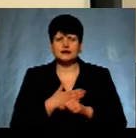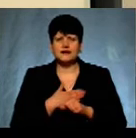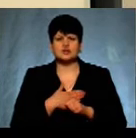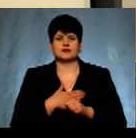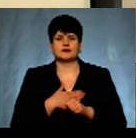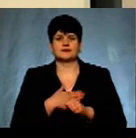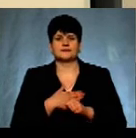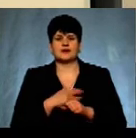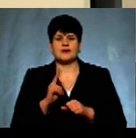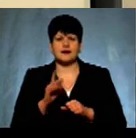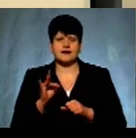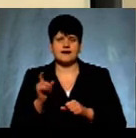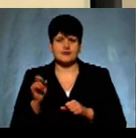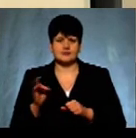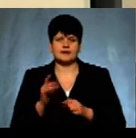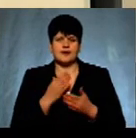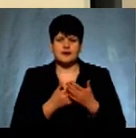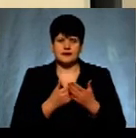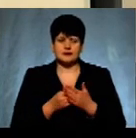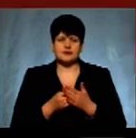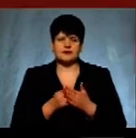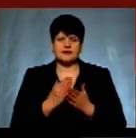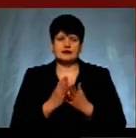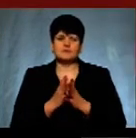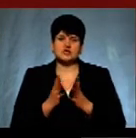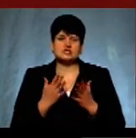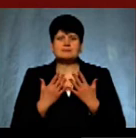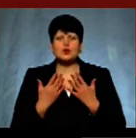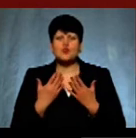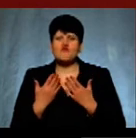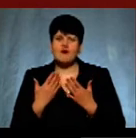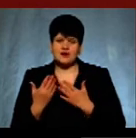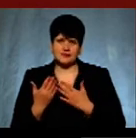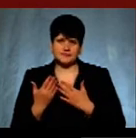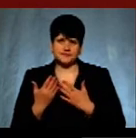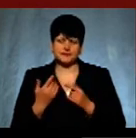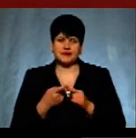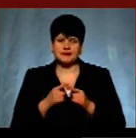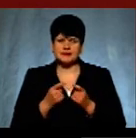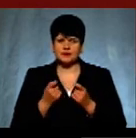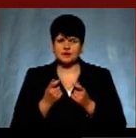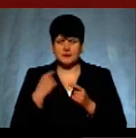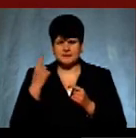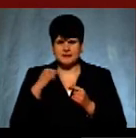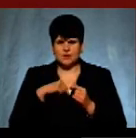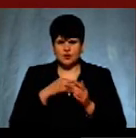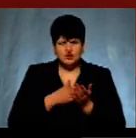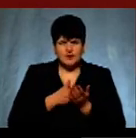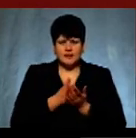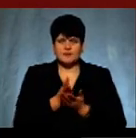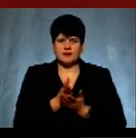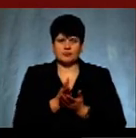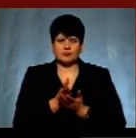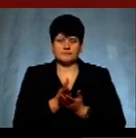кар'єрних радників полягає в такому більш спілкуванні. Це так трошечки такий більш психологічний напрямок, тому що